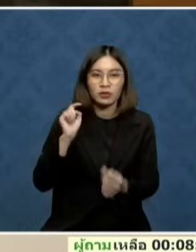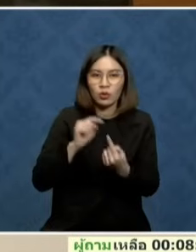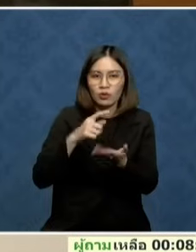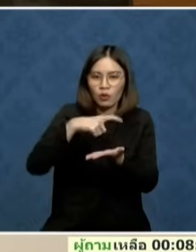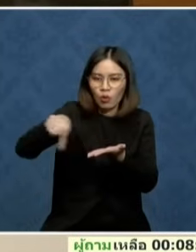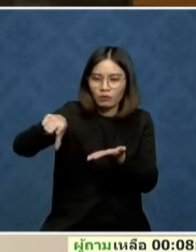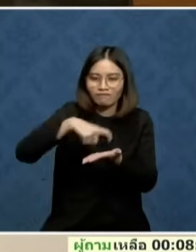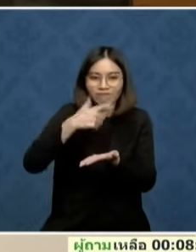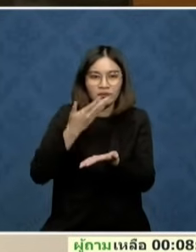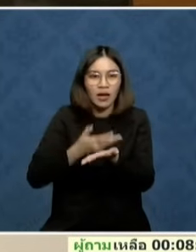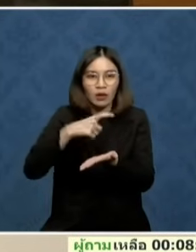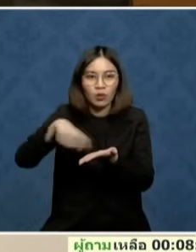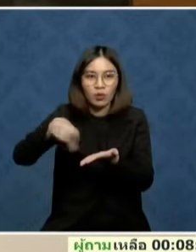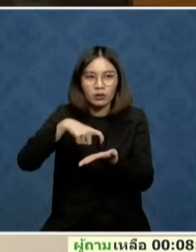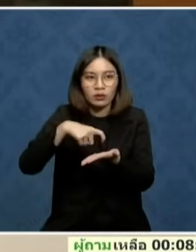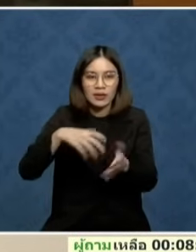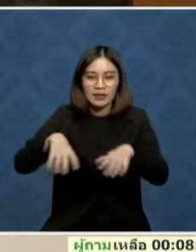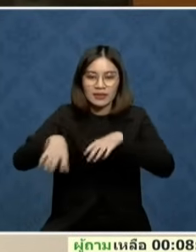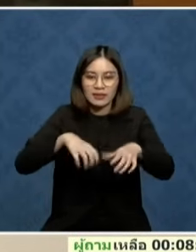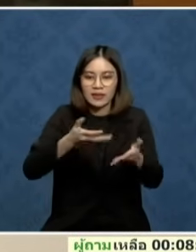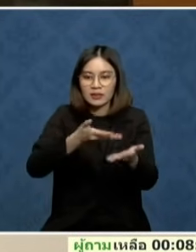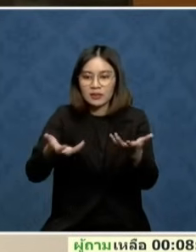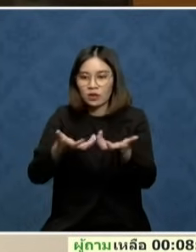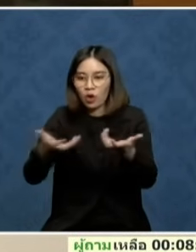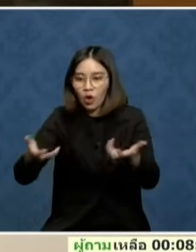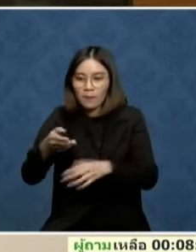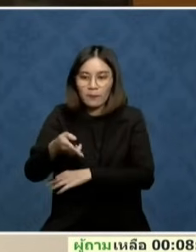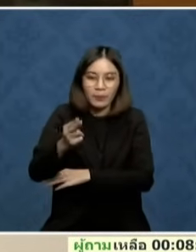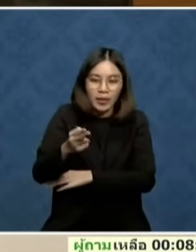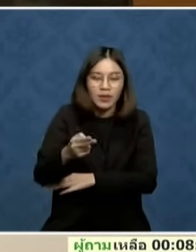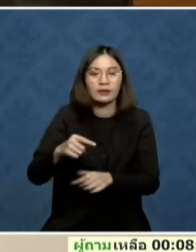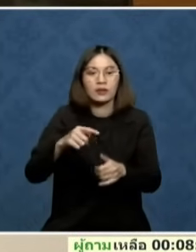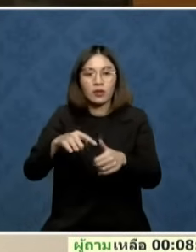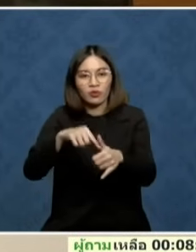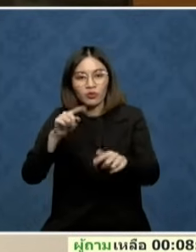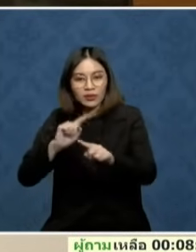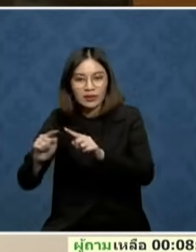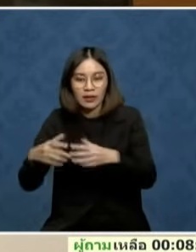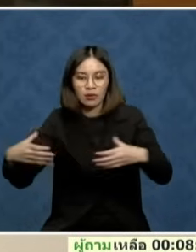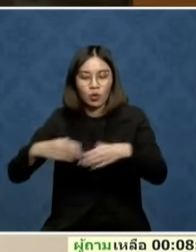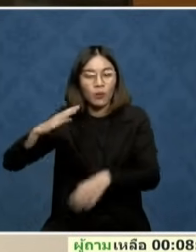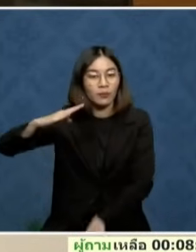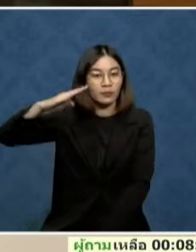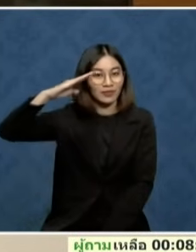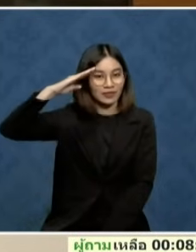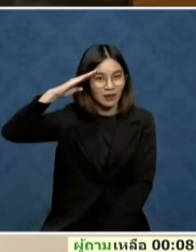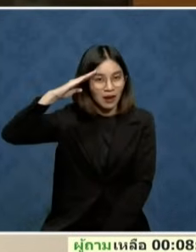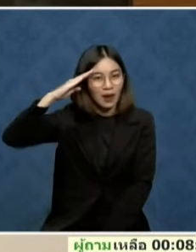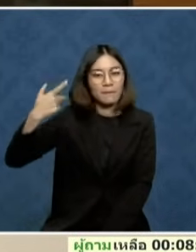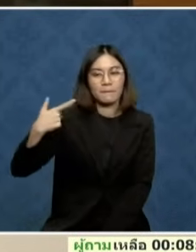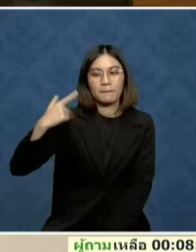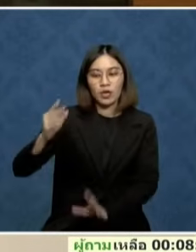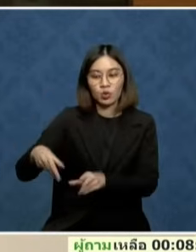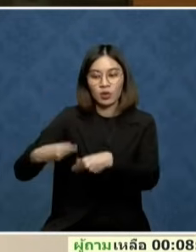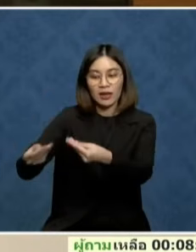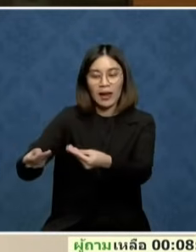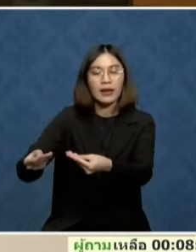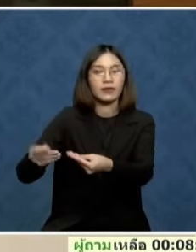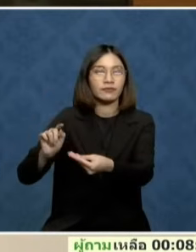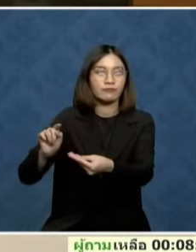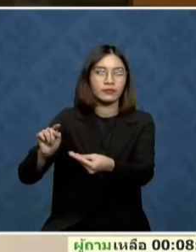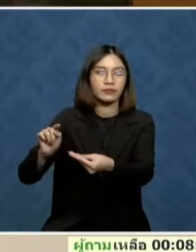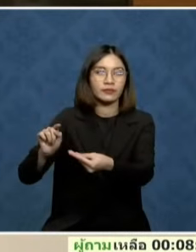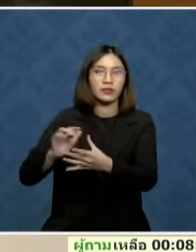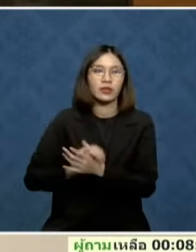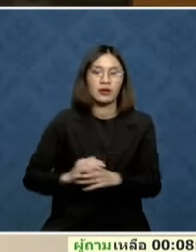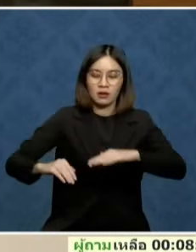ดังกล่าวเป็นการจัดซื้อยุทธภัณฑ์หรือมีกองทัพเมียนมาเป็นผู้ได้รับผลประโยชน์สุดท้าย